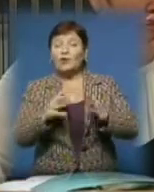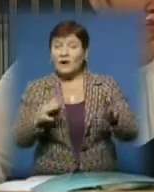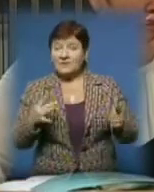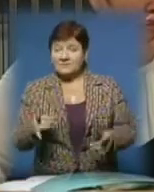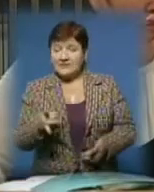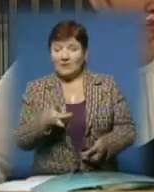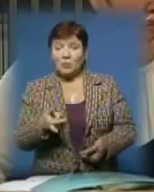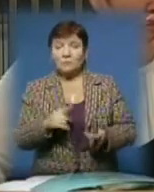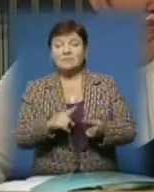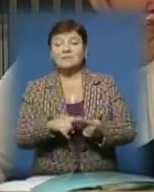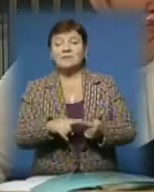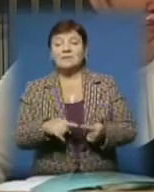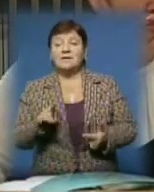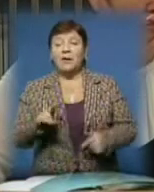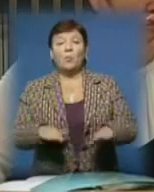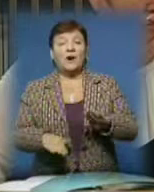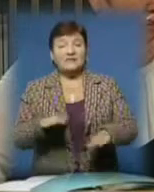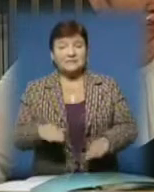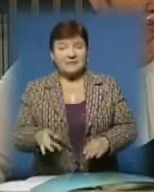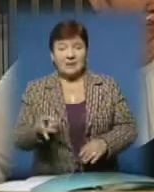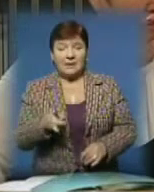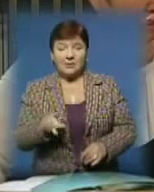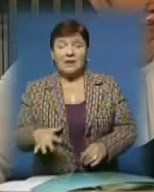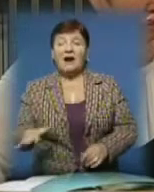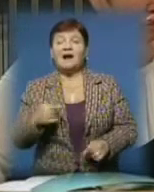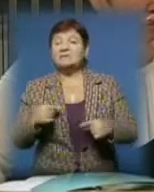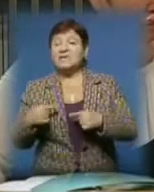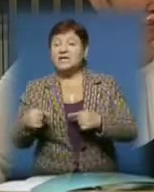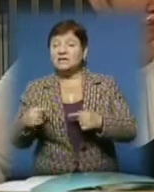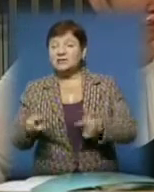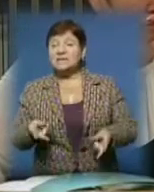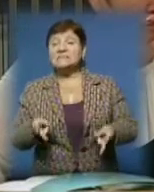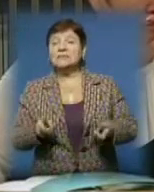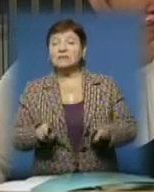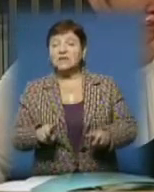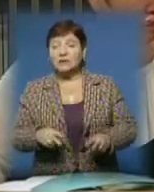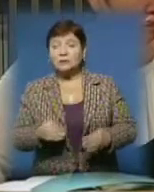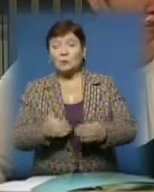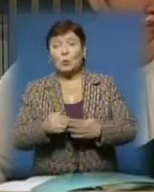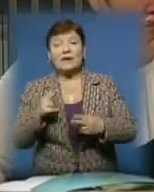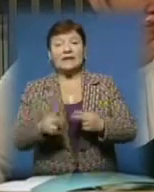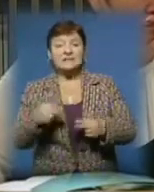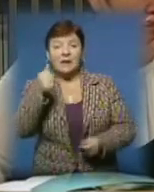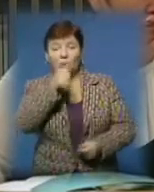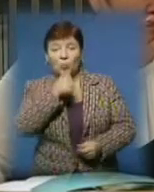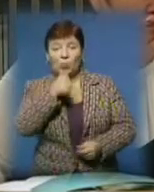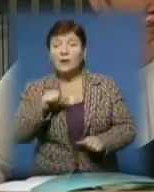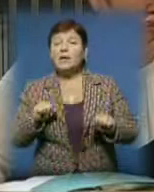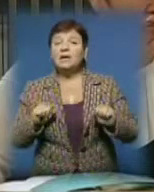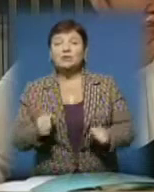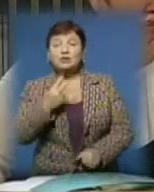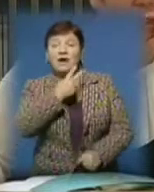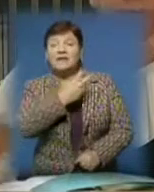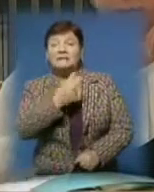Виноградівському і 1 у Мукачівському. А всі інші у нас залишаються до кінця року. І можна би дивитися